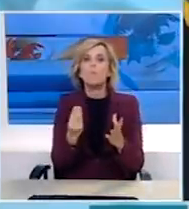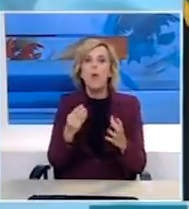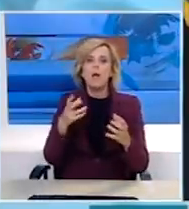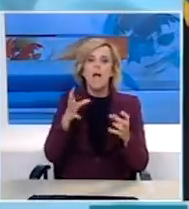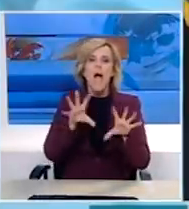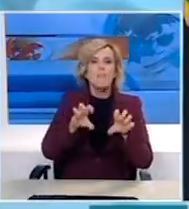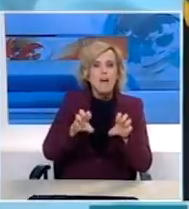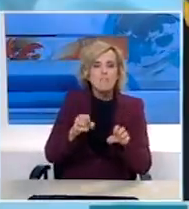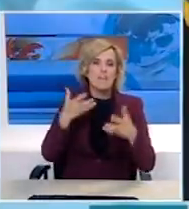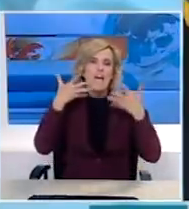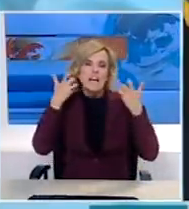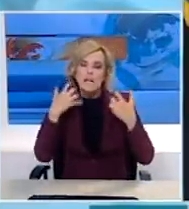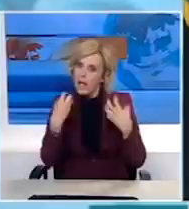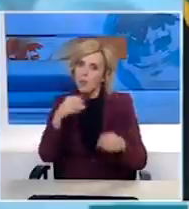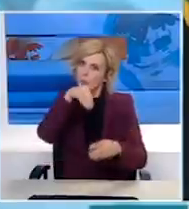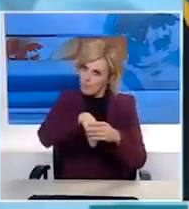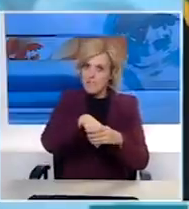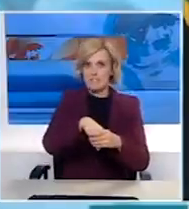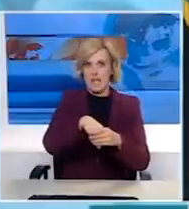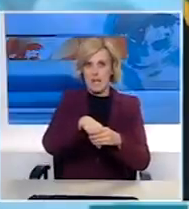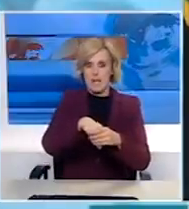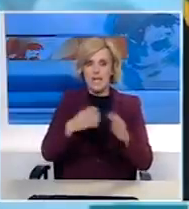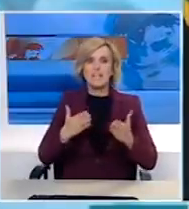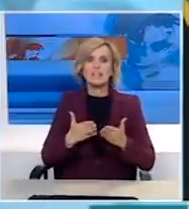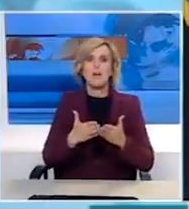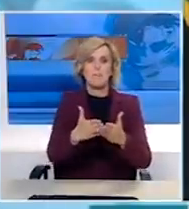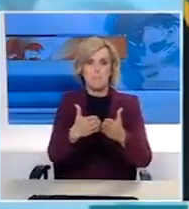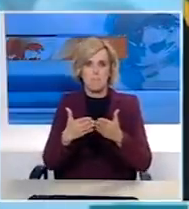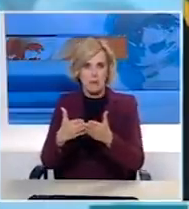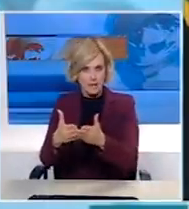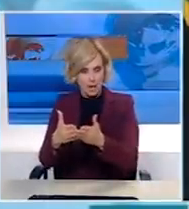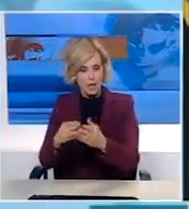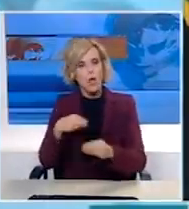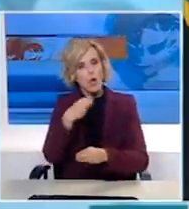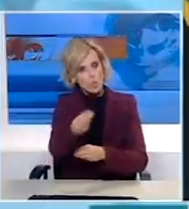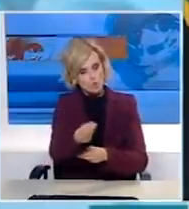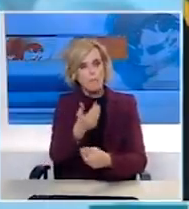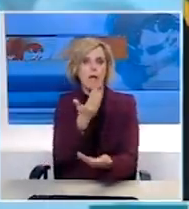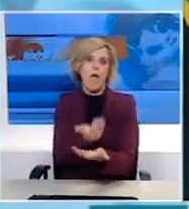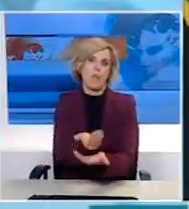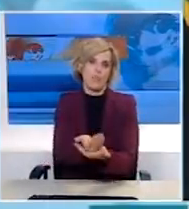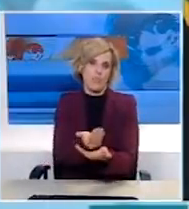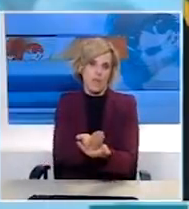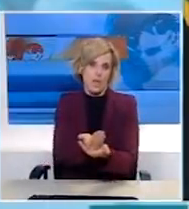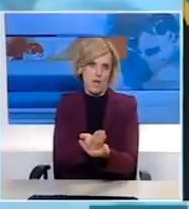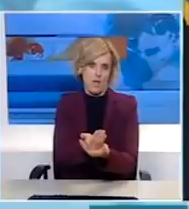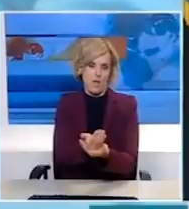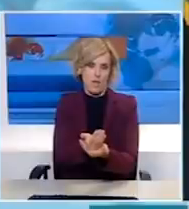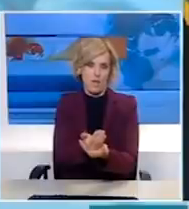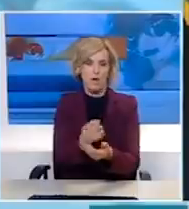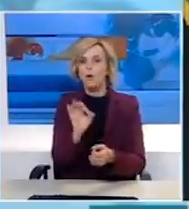κίνδυνο εξαιτίας ενδεχομένης παραμονής τους εκτός λιμένων, δόθηκε κατ' εξαίρεση άδεια για την προσέγγιση τους στη